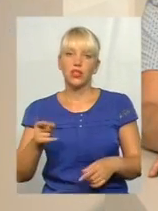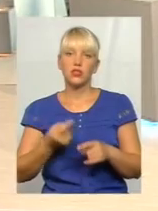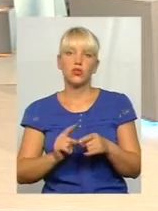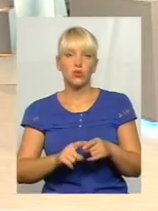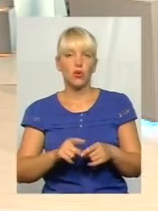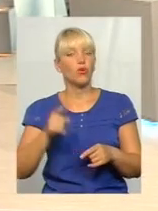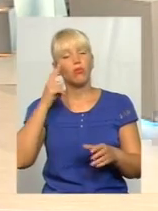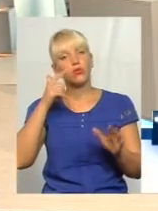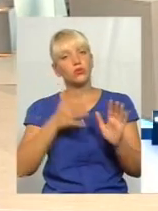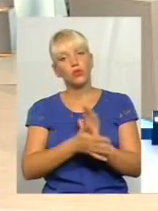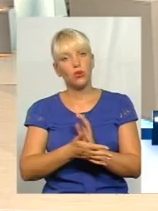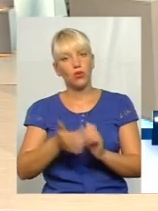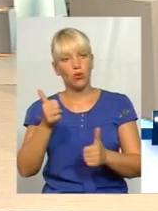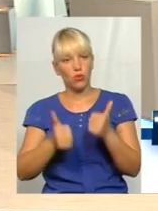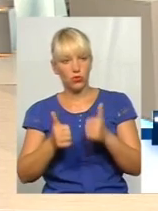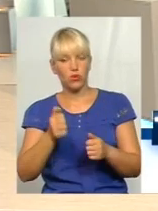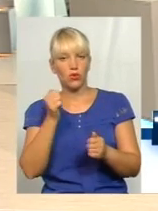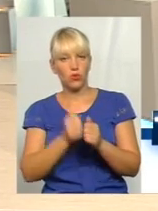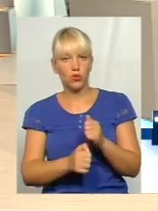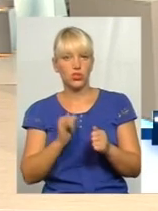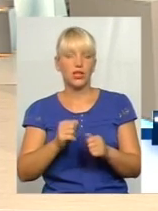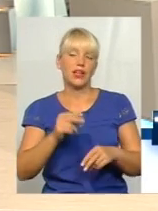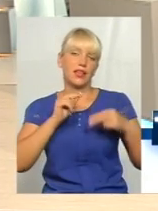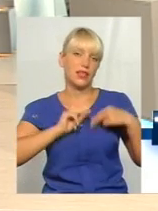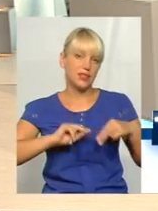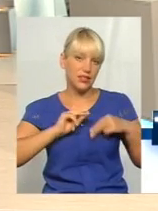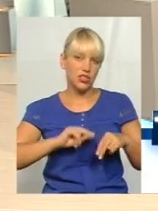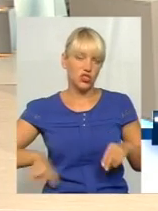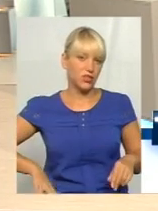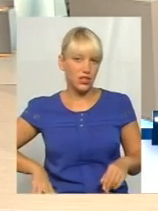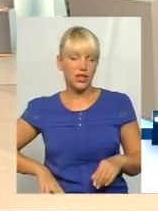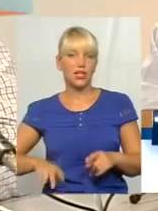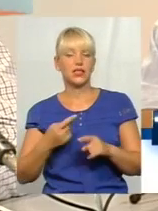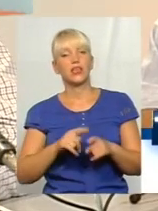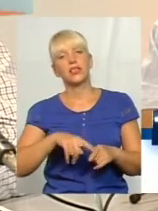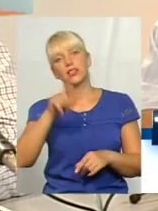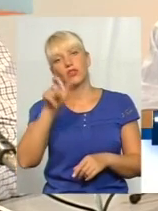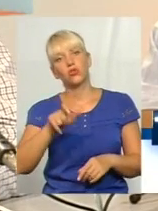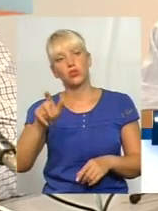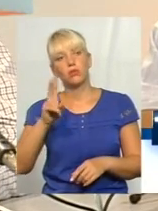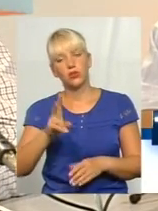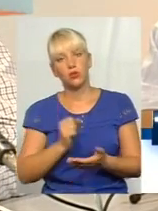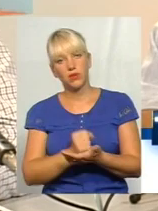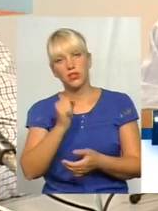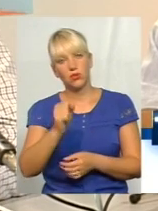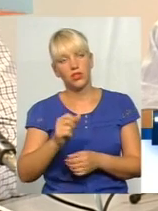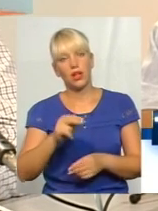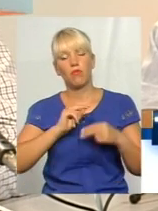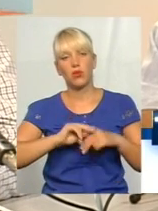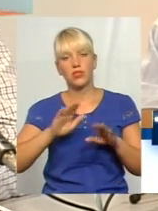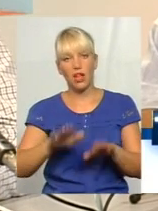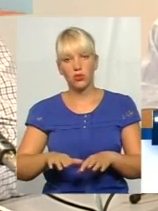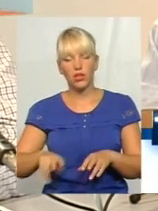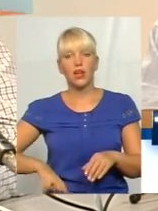прозорого конкурсу кожен і діючий директор і ті особи які претендують на посаду директора можуть